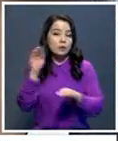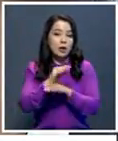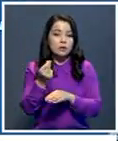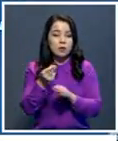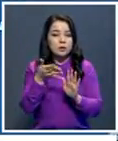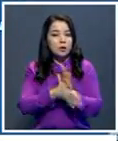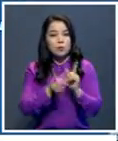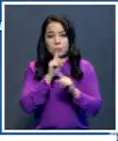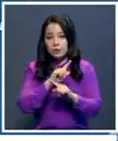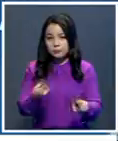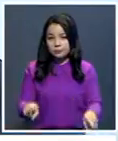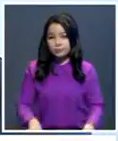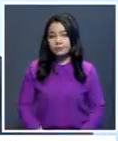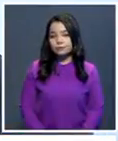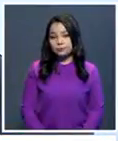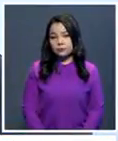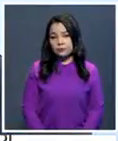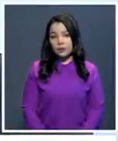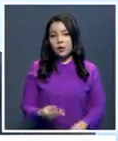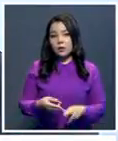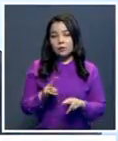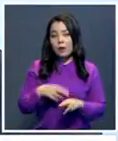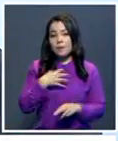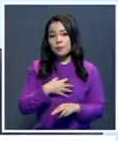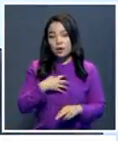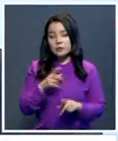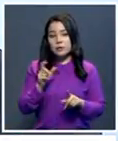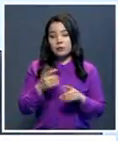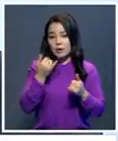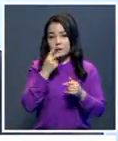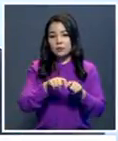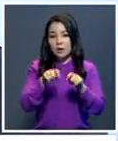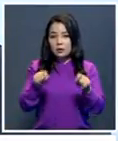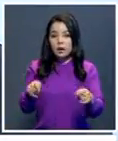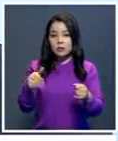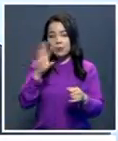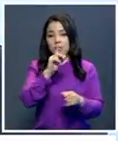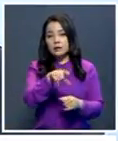жұмсалмайды. Негізгі акцент осы азаматтың денсаулықтарын